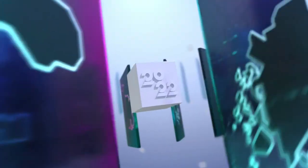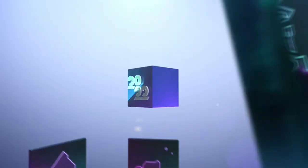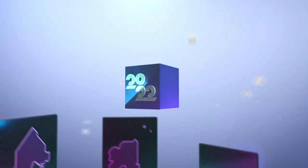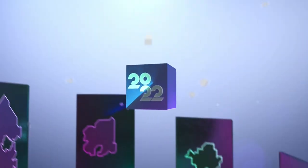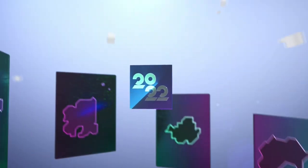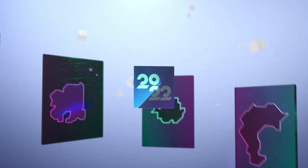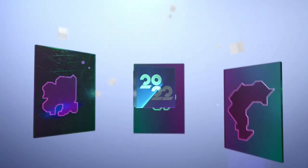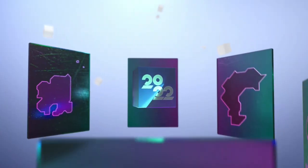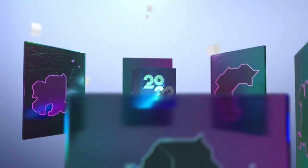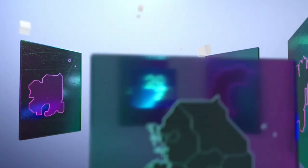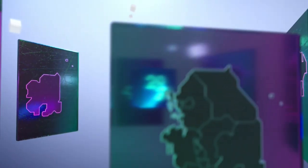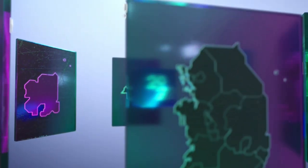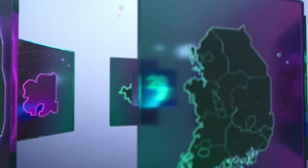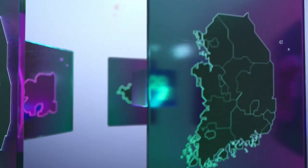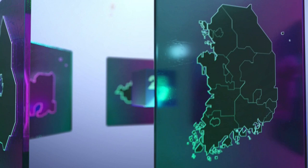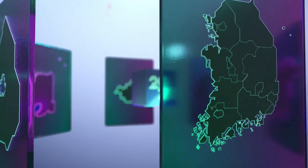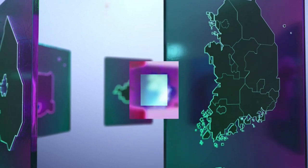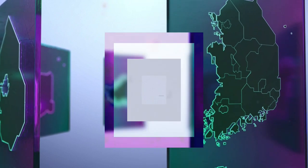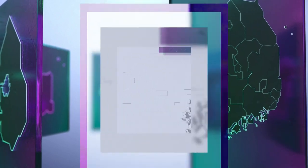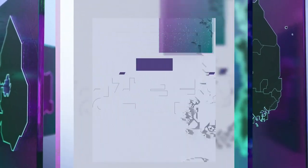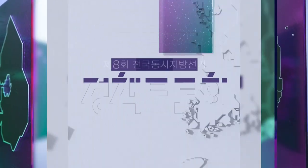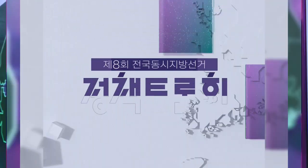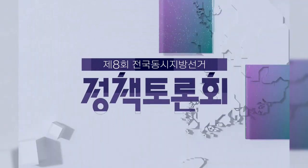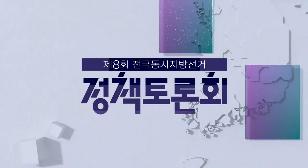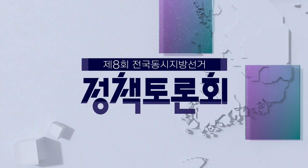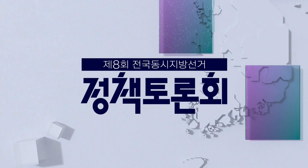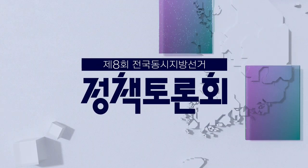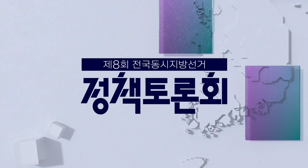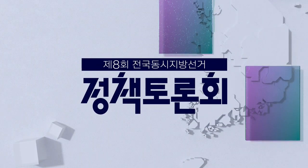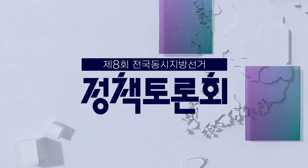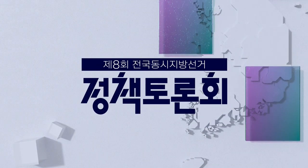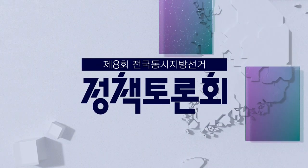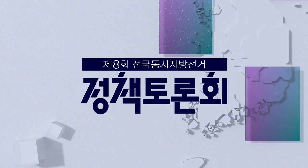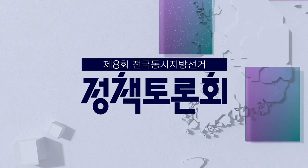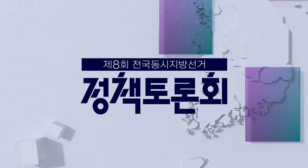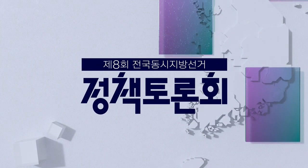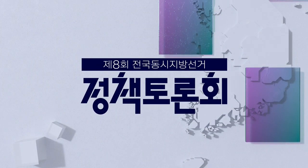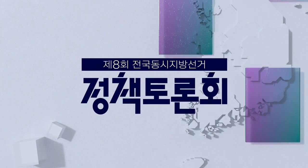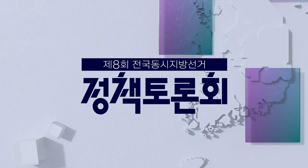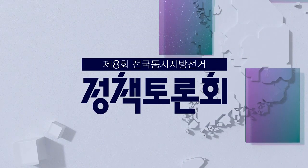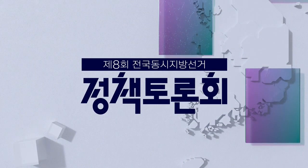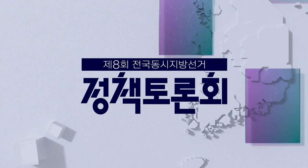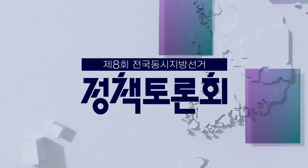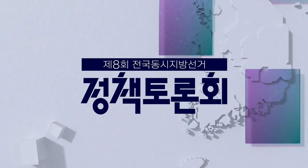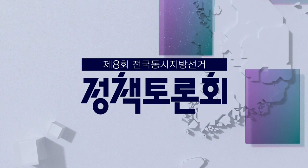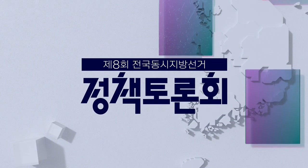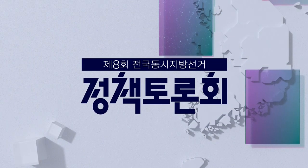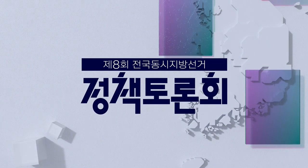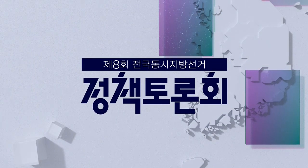지구촌이었습니다.